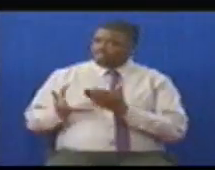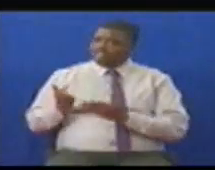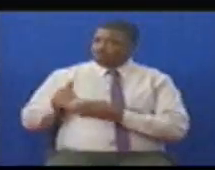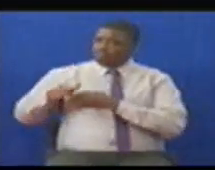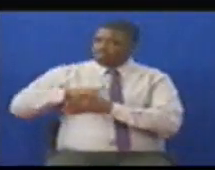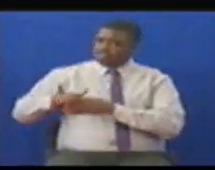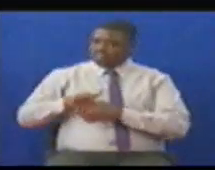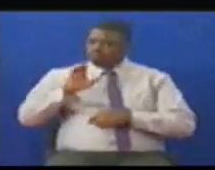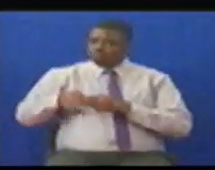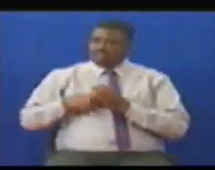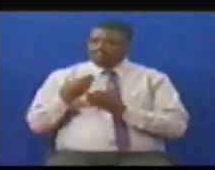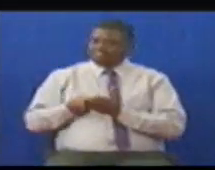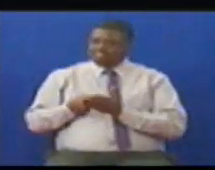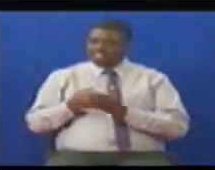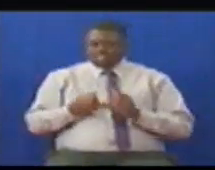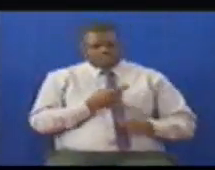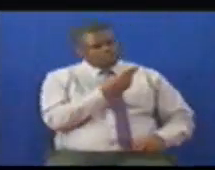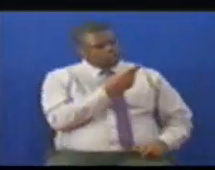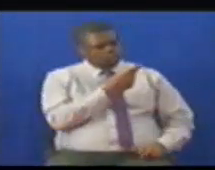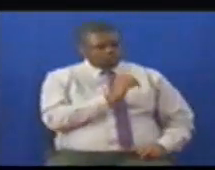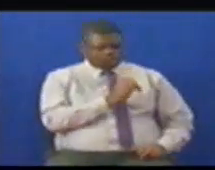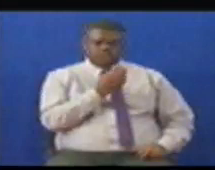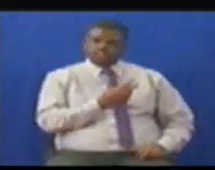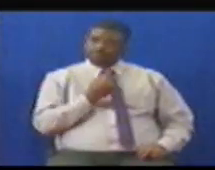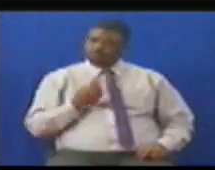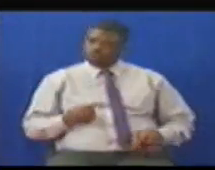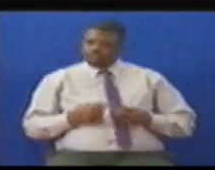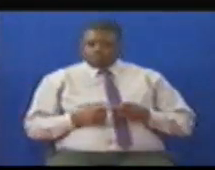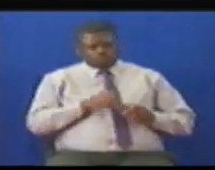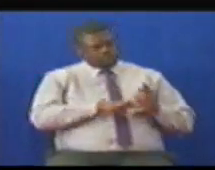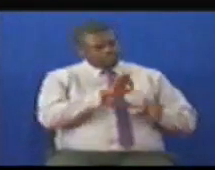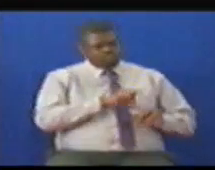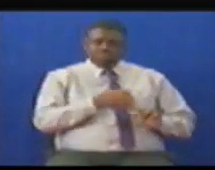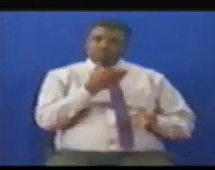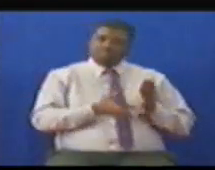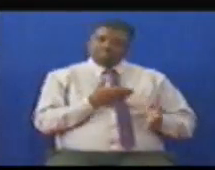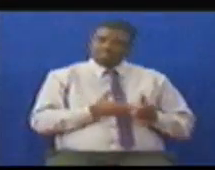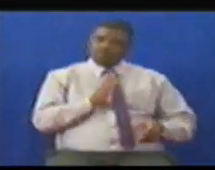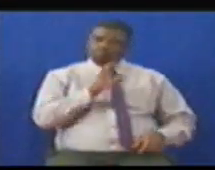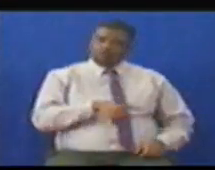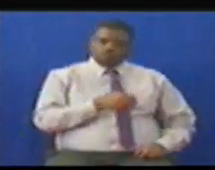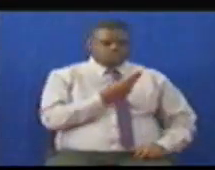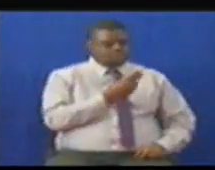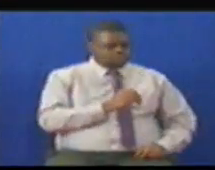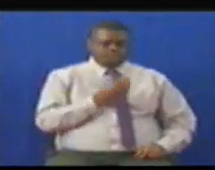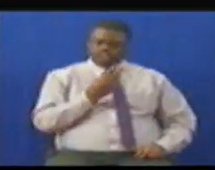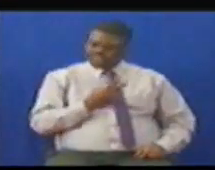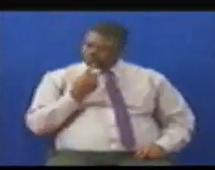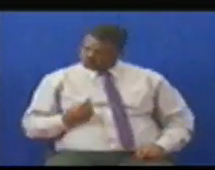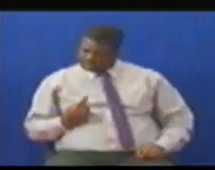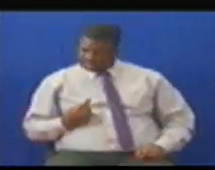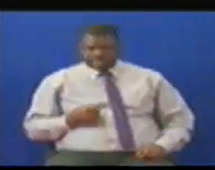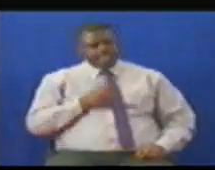kwa mwaka wa fedha 2021. Uchambuzi wa makadirio ya mapato kwa mwaka wa fedha 2021. Mheshimiwa